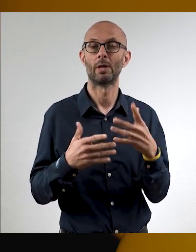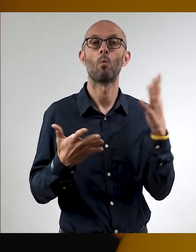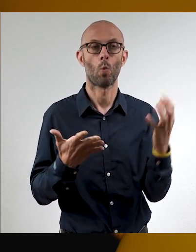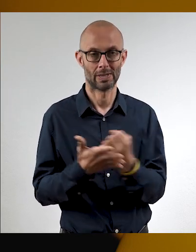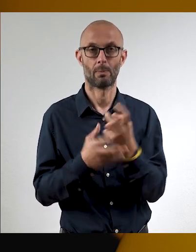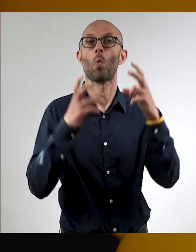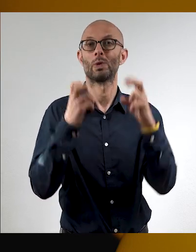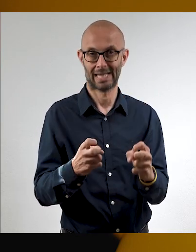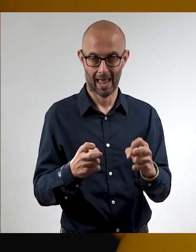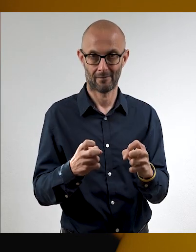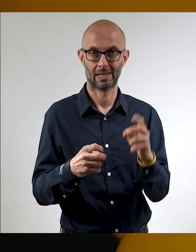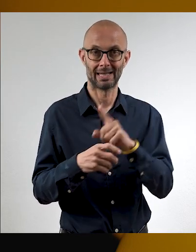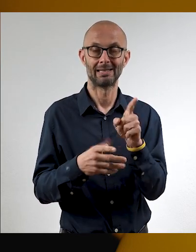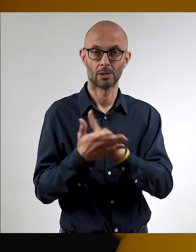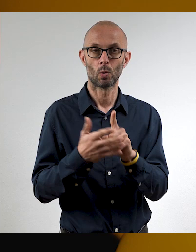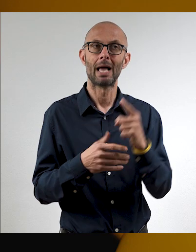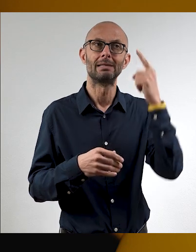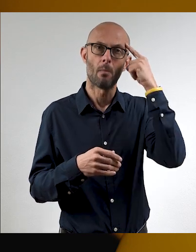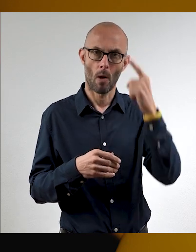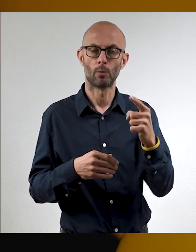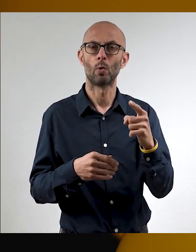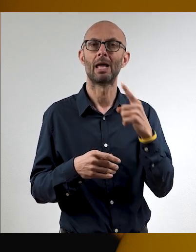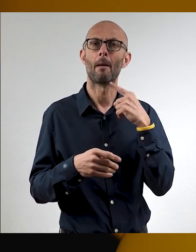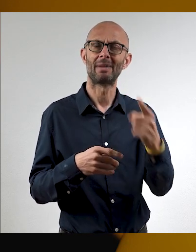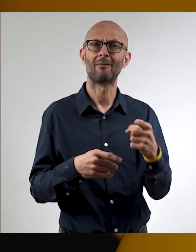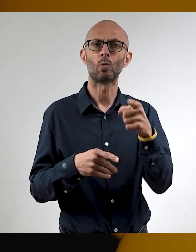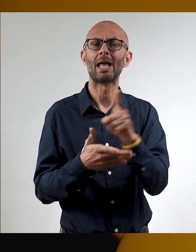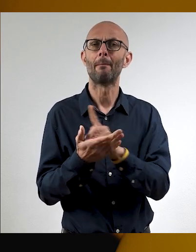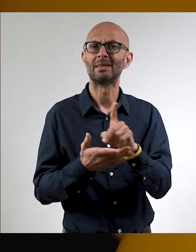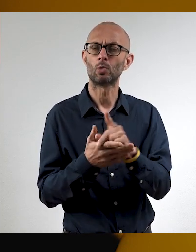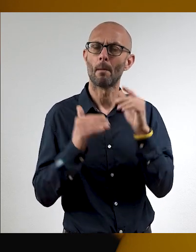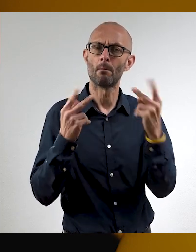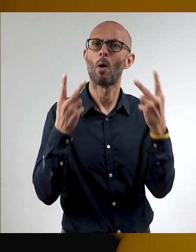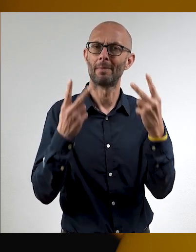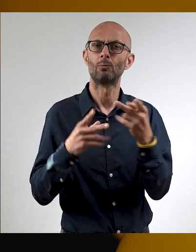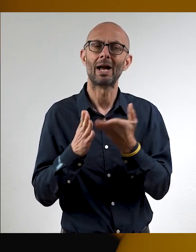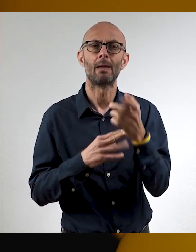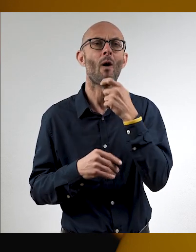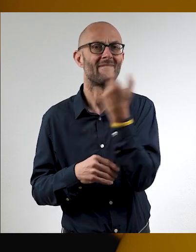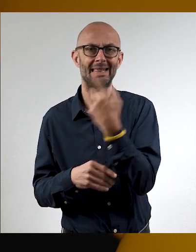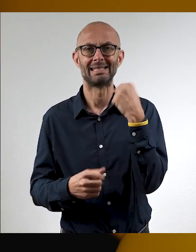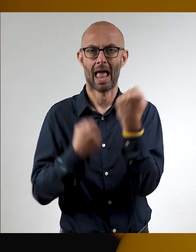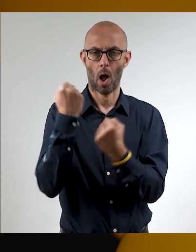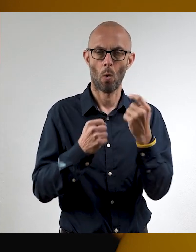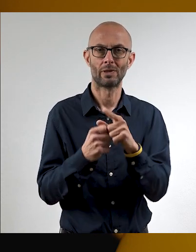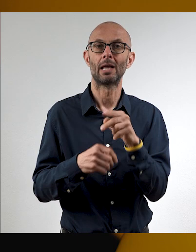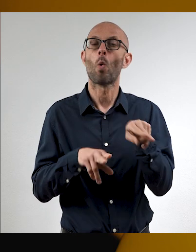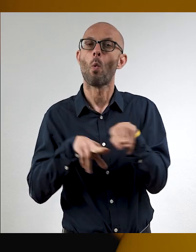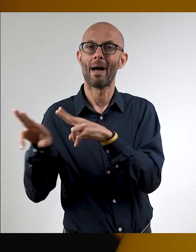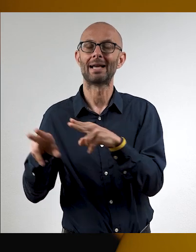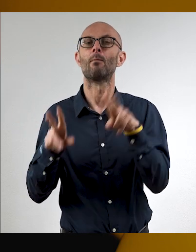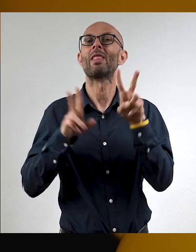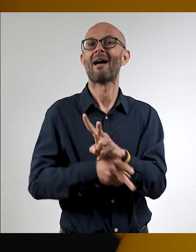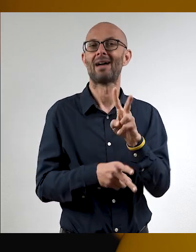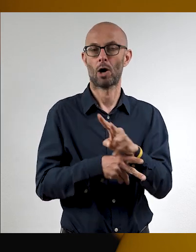uspel ustaviti in takrat se je spomnil, da pravijo, da je v takem primeru pomemben, da gremo ven iz avta in se umaknemo na